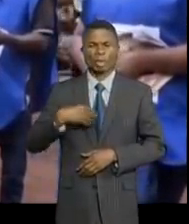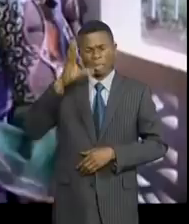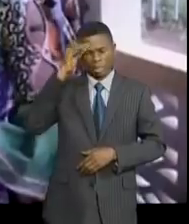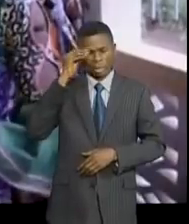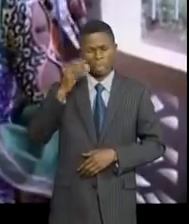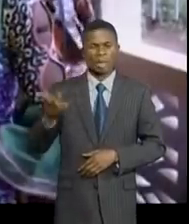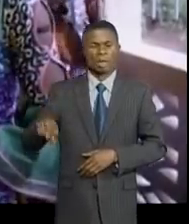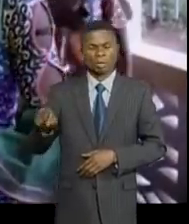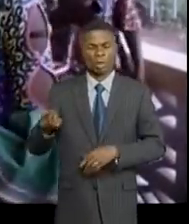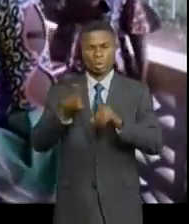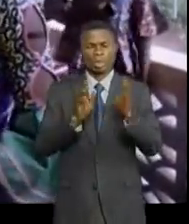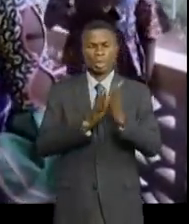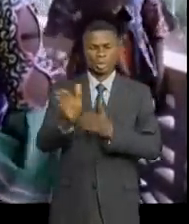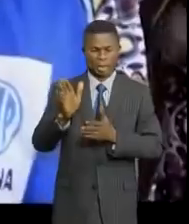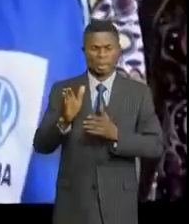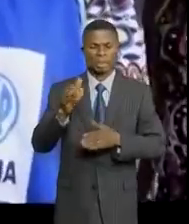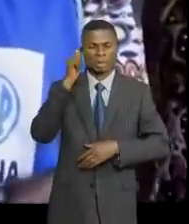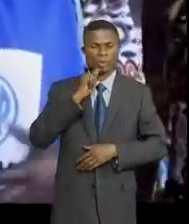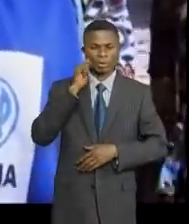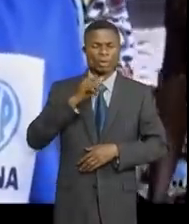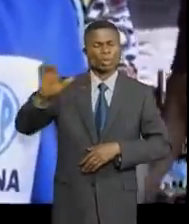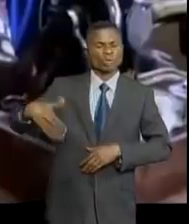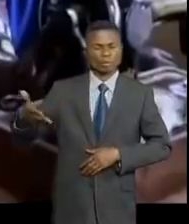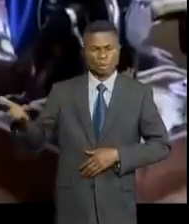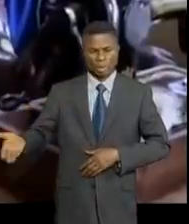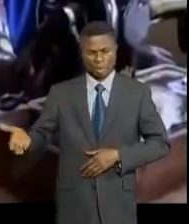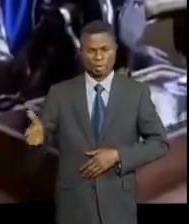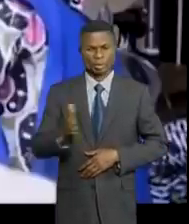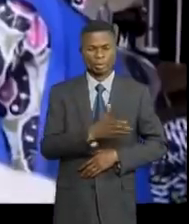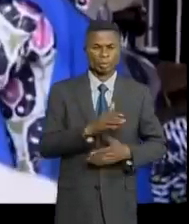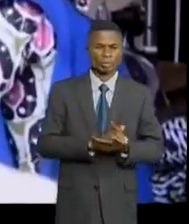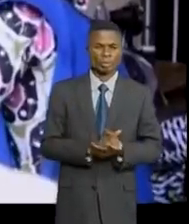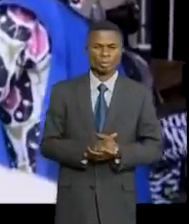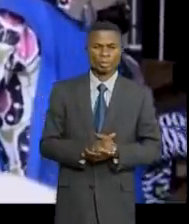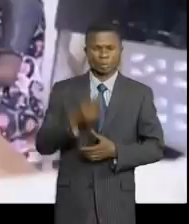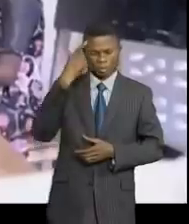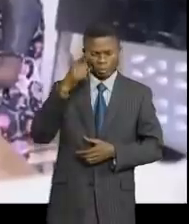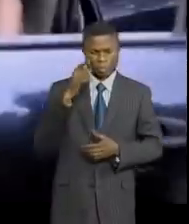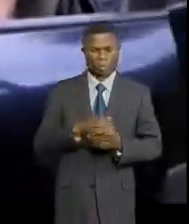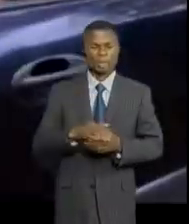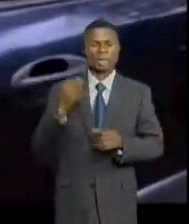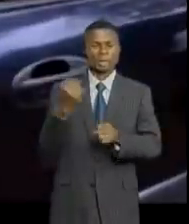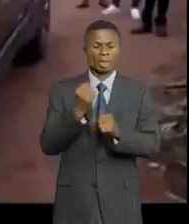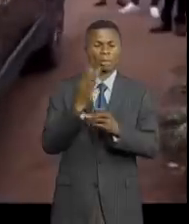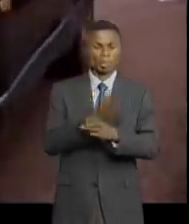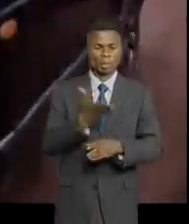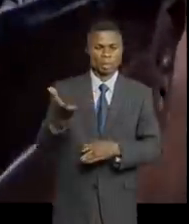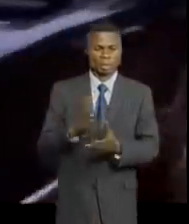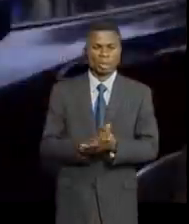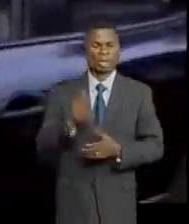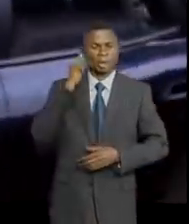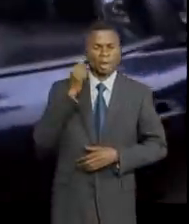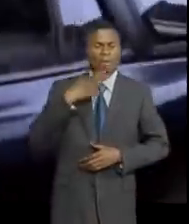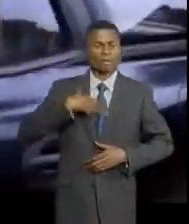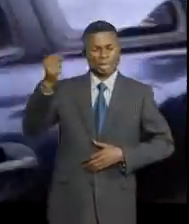conduite automobile et 15 lauréates pour la coupe et couture. Pour lier la théorie à la pratique, tous les lauréats ont fait séance